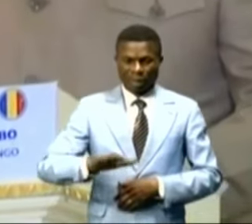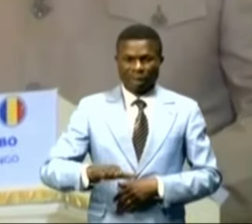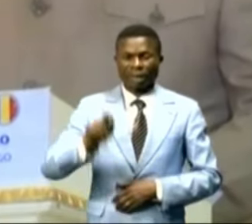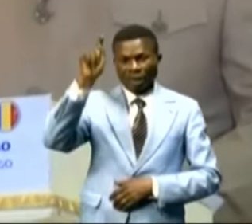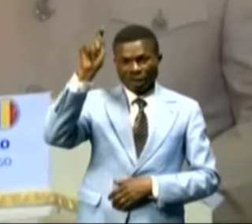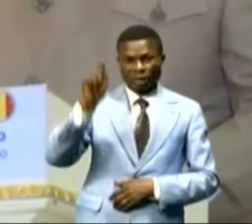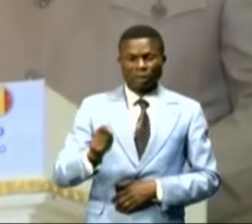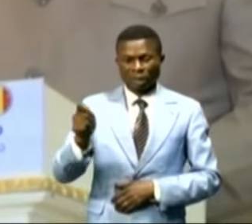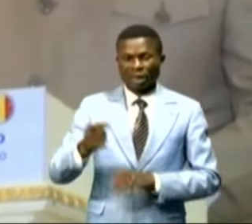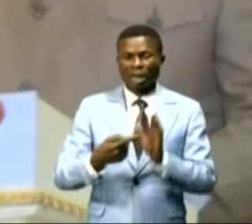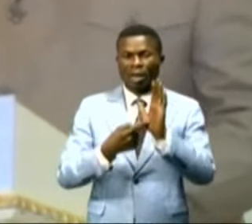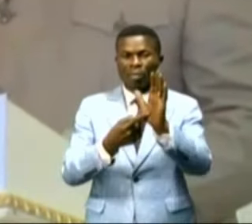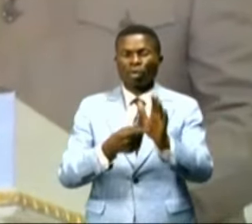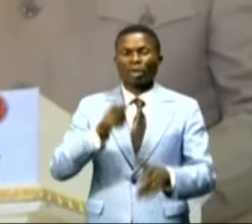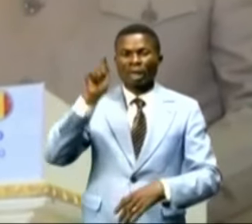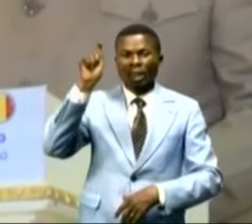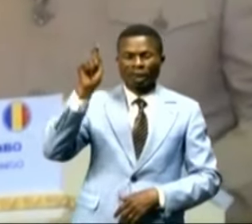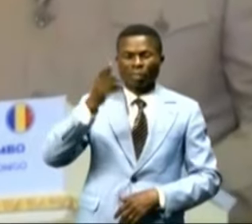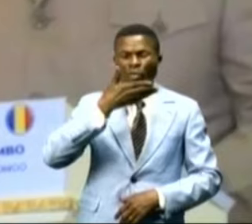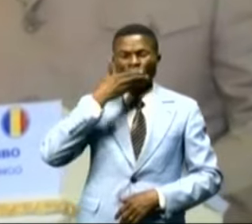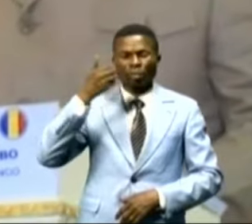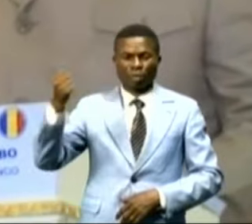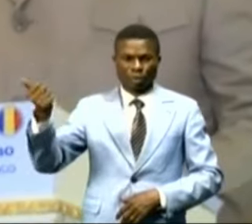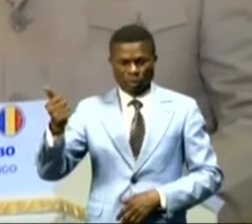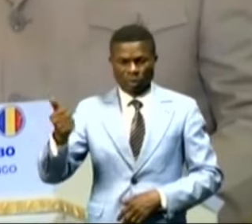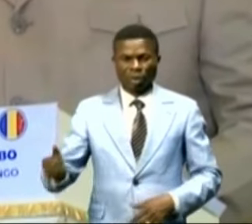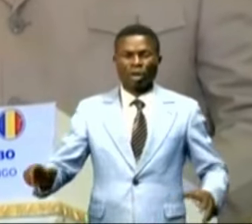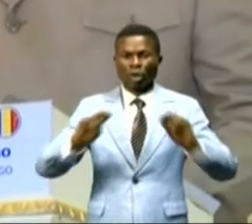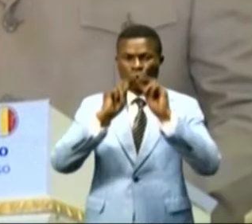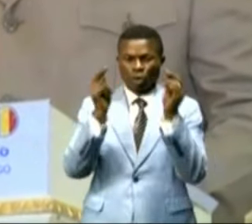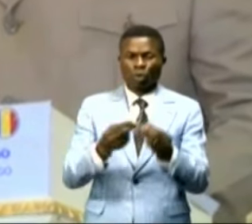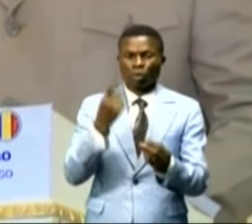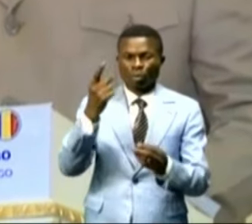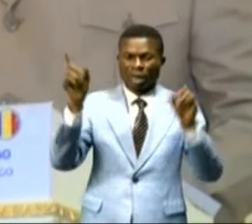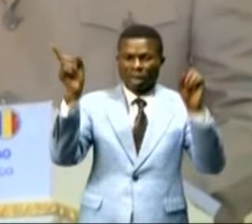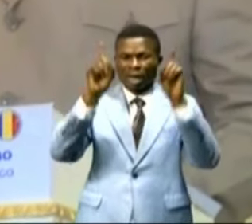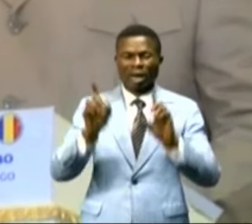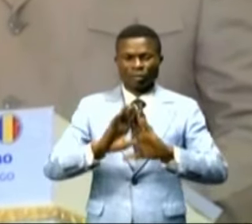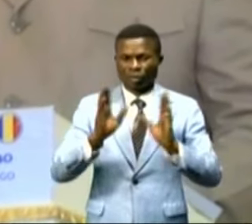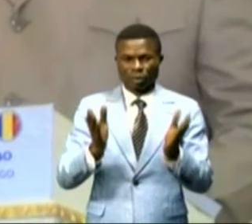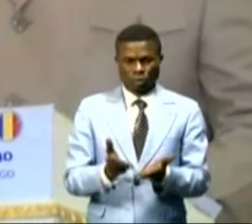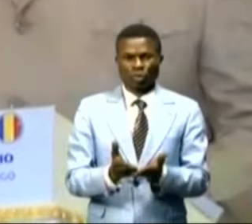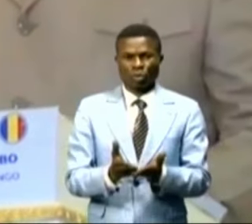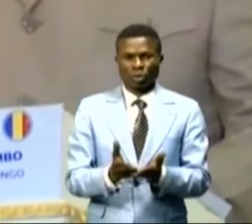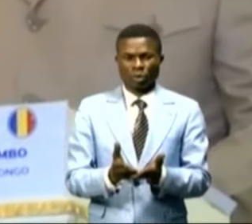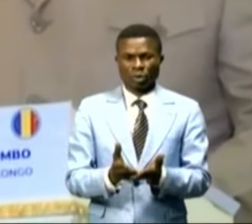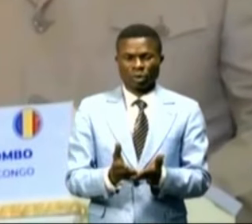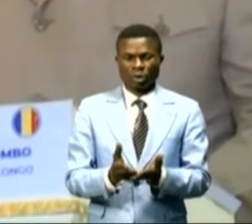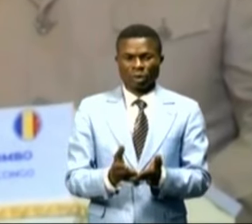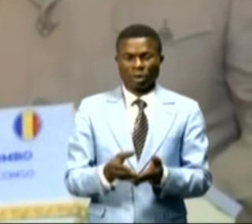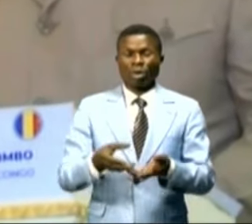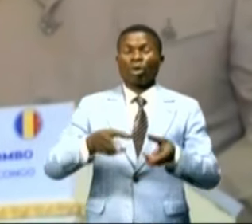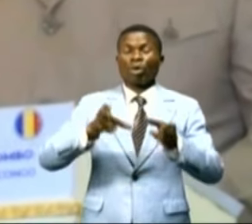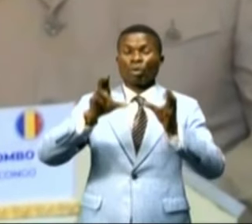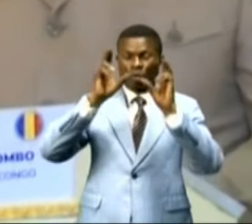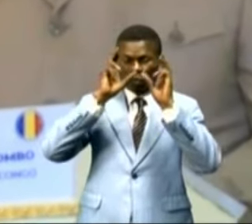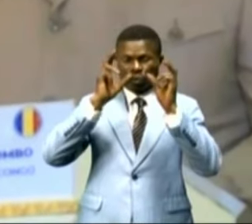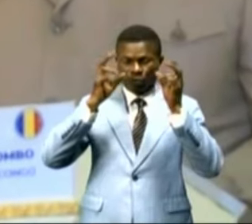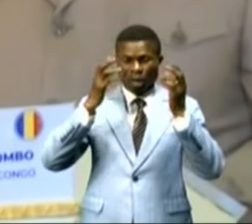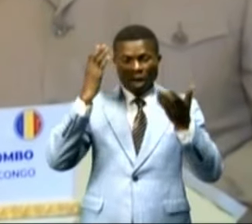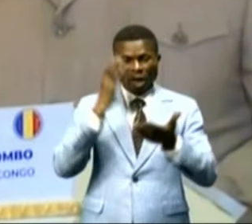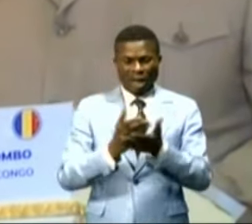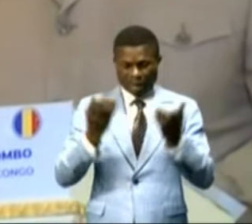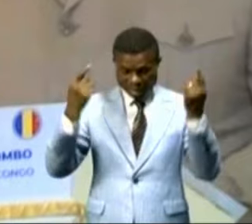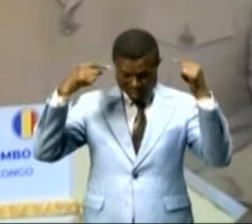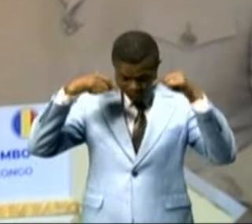un témoignage éloquent de cette solidarité africaine, d'un éveil africain que